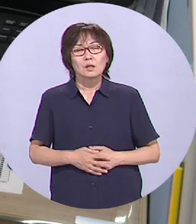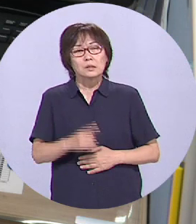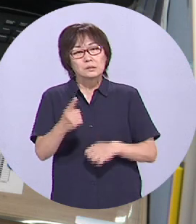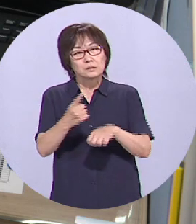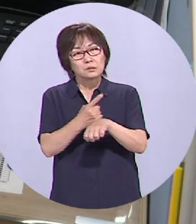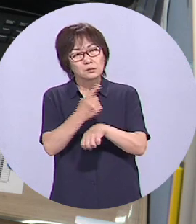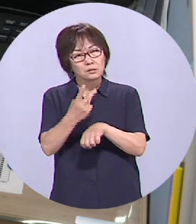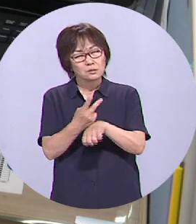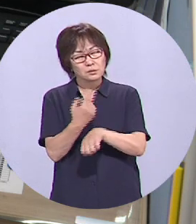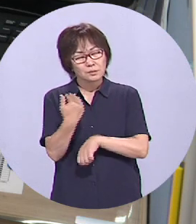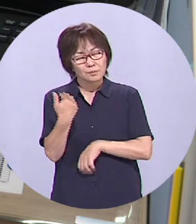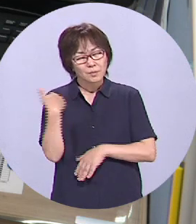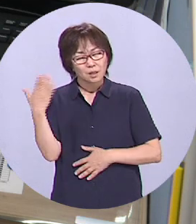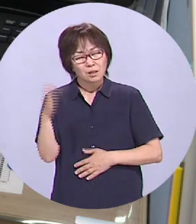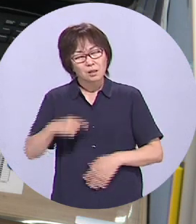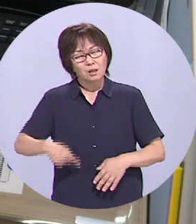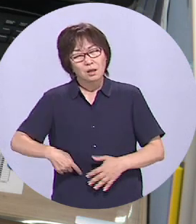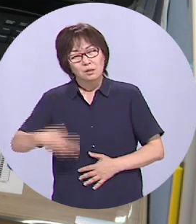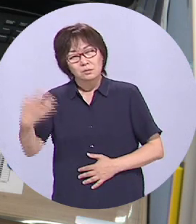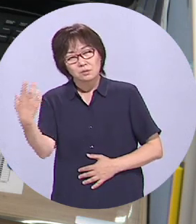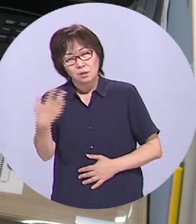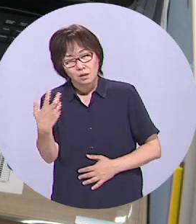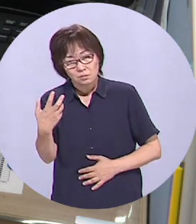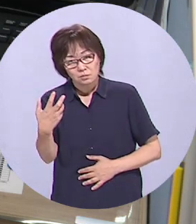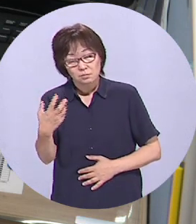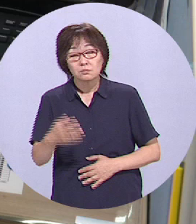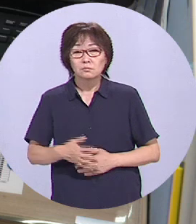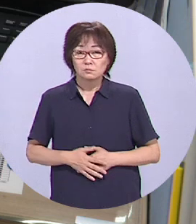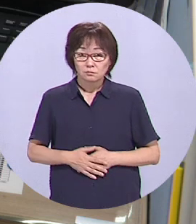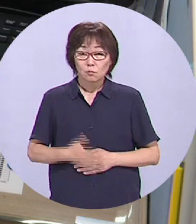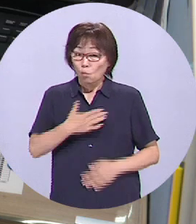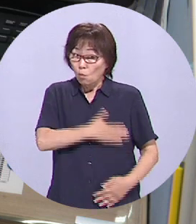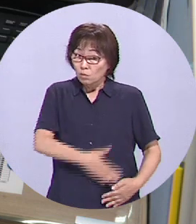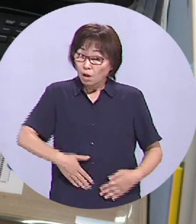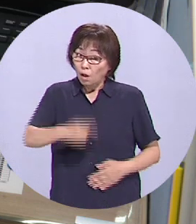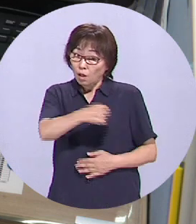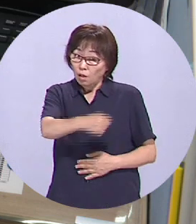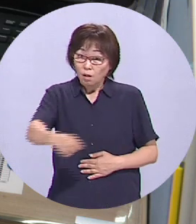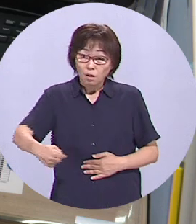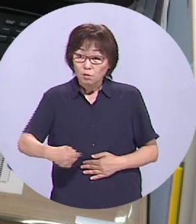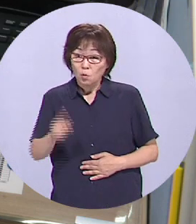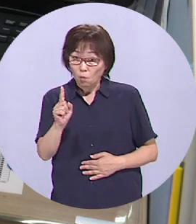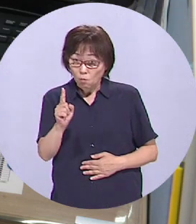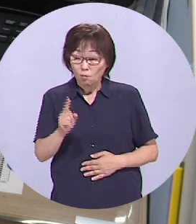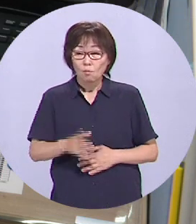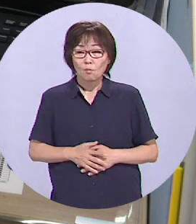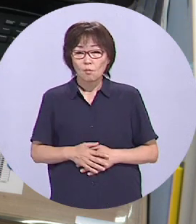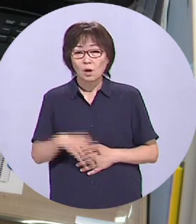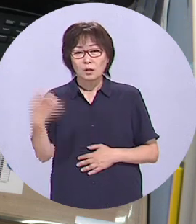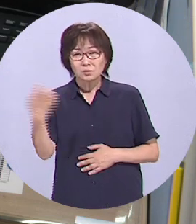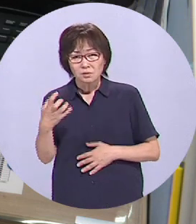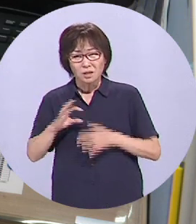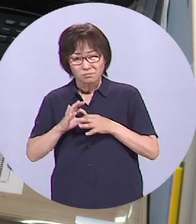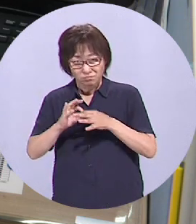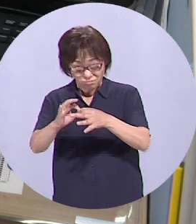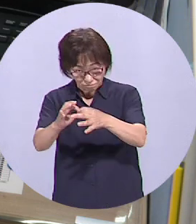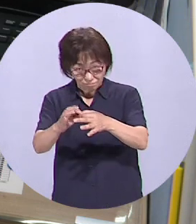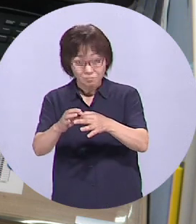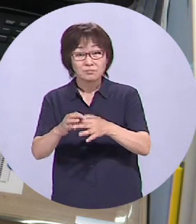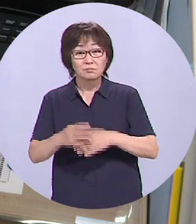間前からお腹が痛いんです。 お腹のどのあたりが痛みますか。また痛みはずっと続いています